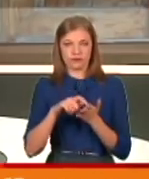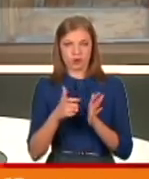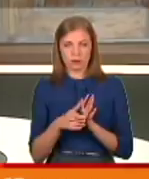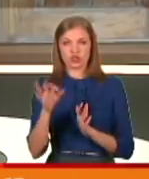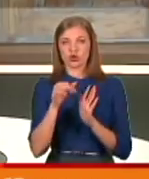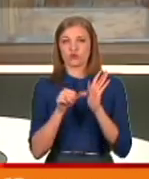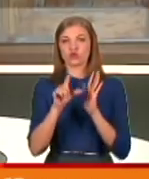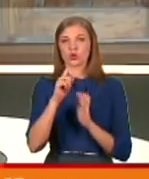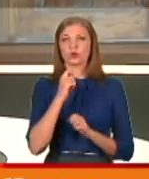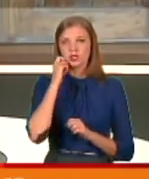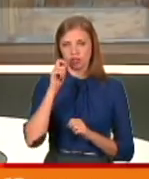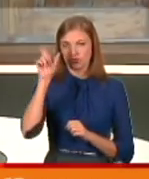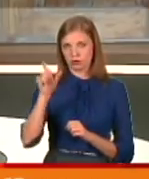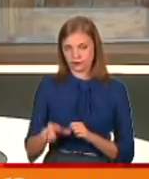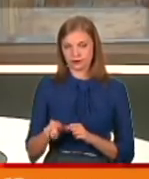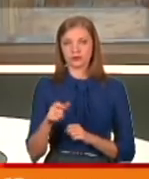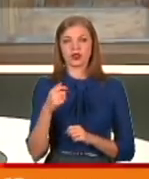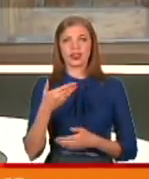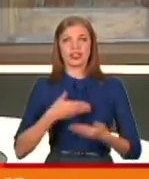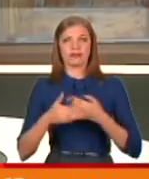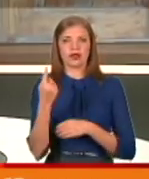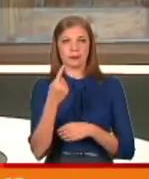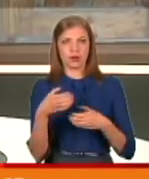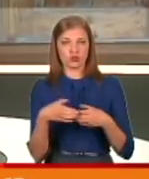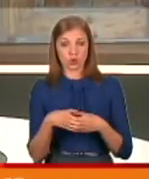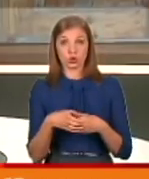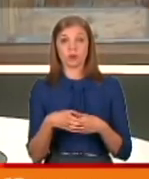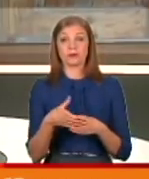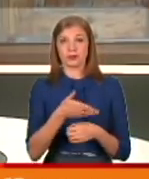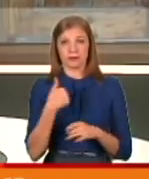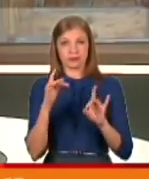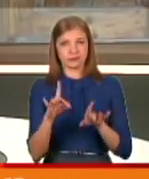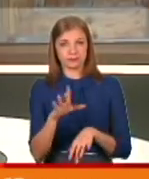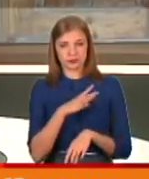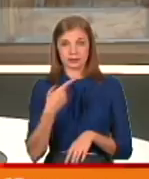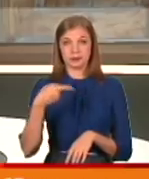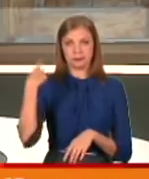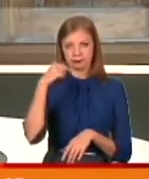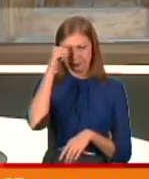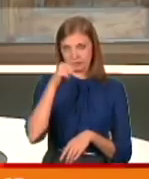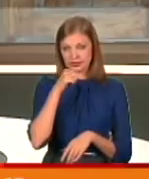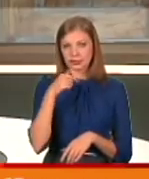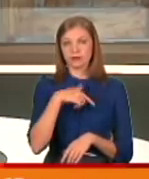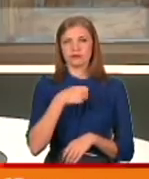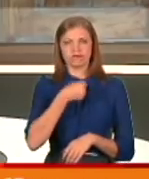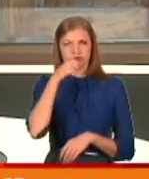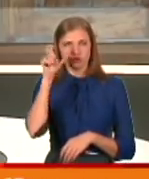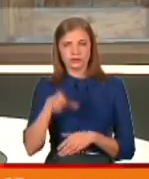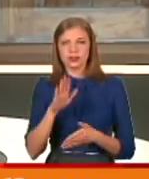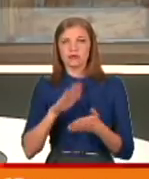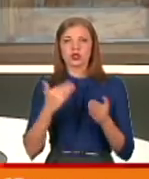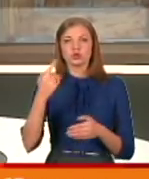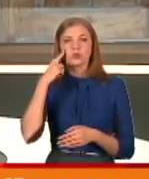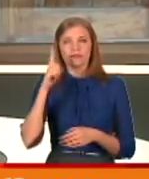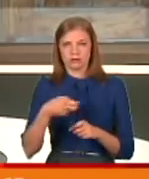Про 61-річного Георгія Назарчука, інваліда першої групи, ми вам розповідали минулого місяця. Літнього чоловіка без